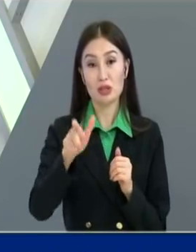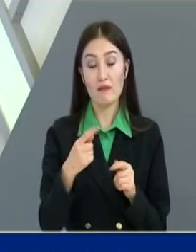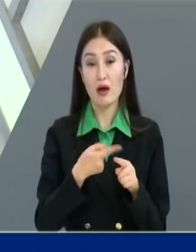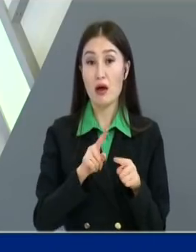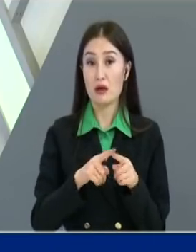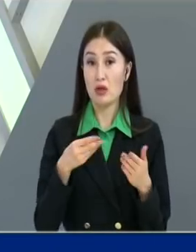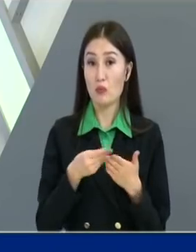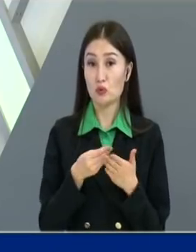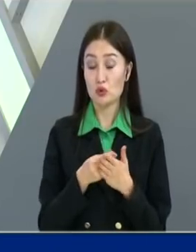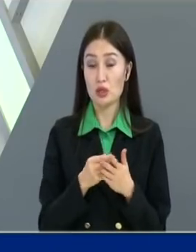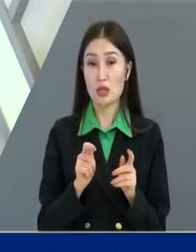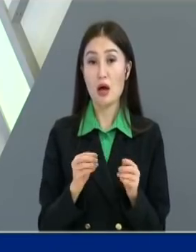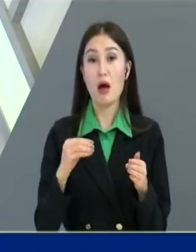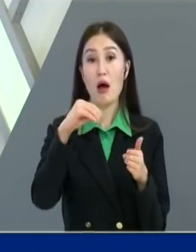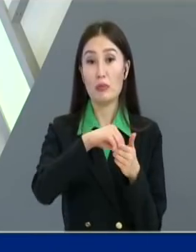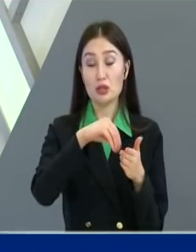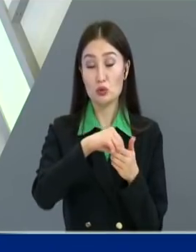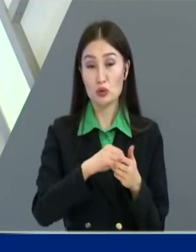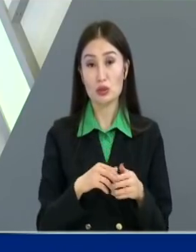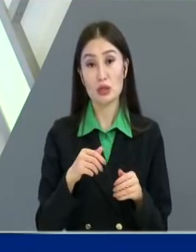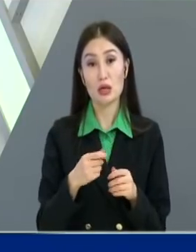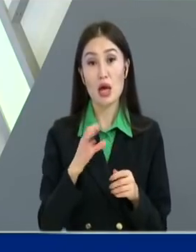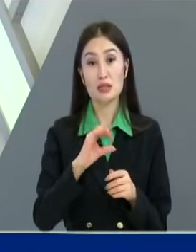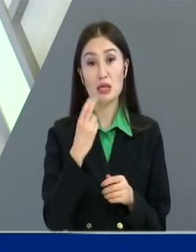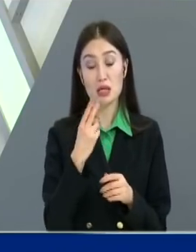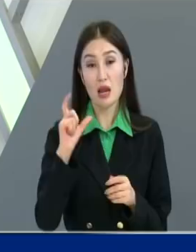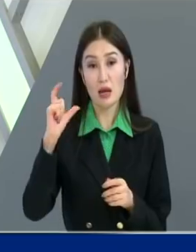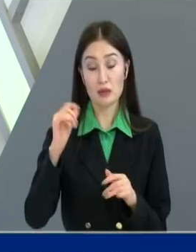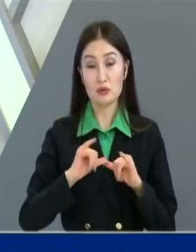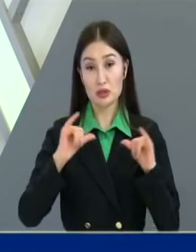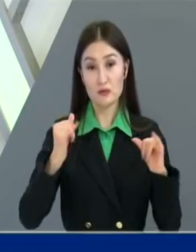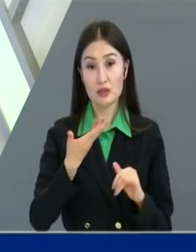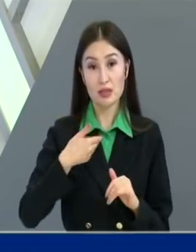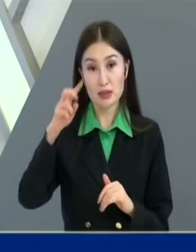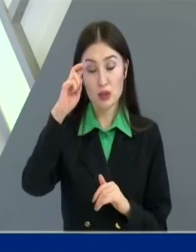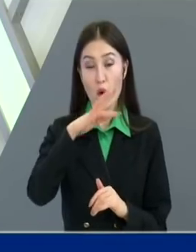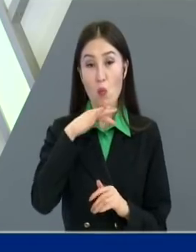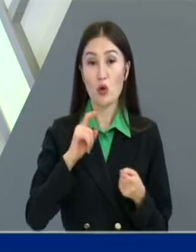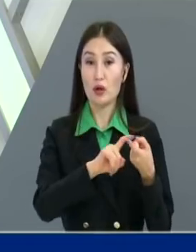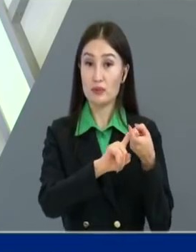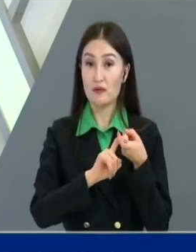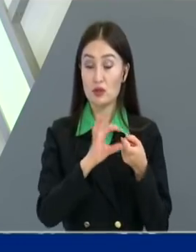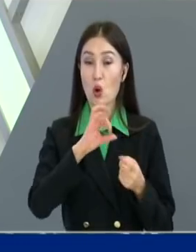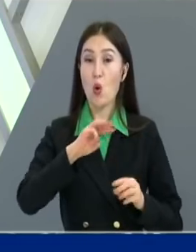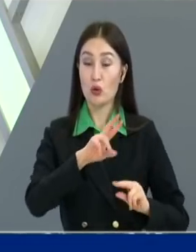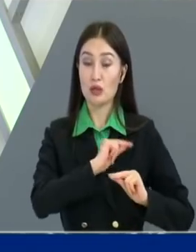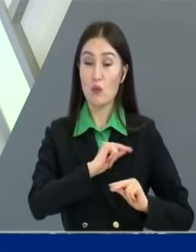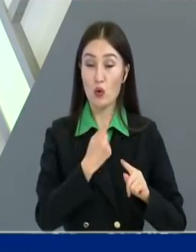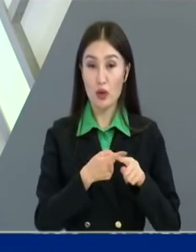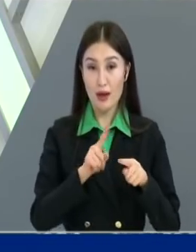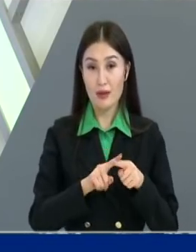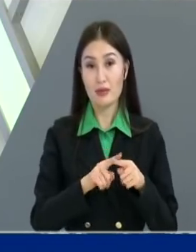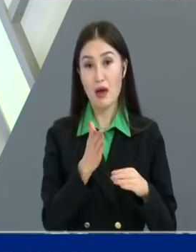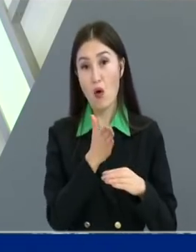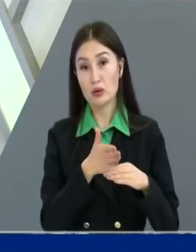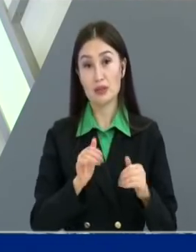является бюджетообразующей, напоминают специалисты. Социально-экономическое развитие нашей страны во многом зависит от работы этой отрасли.